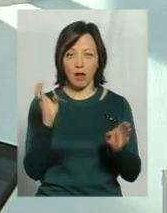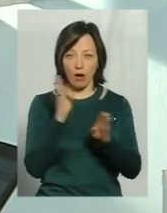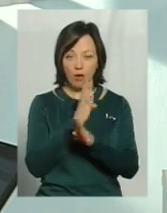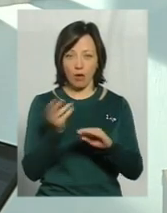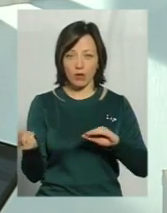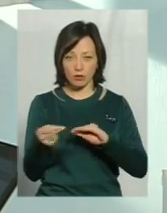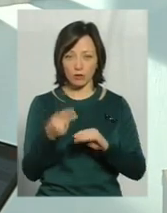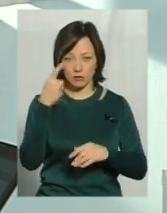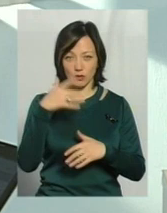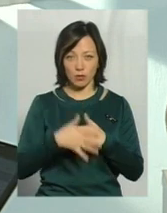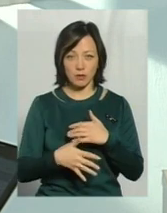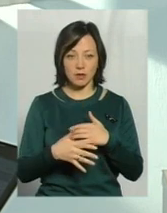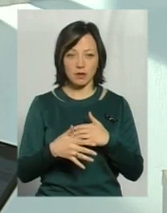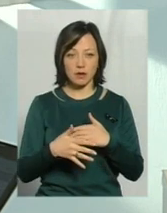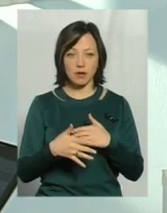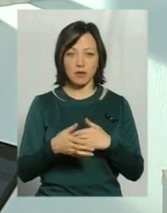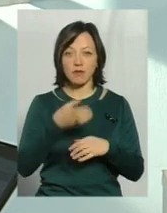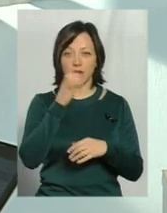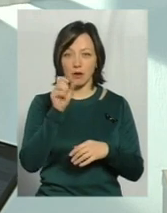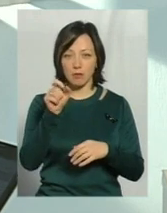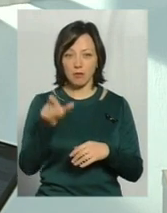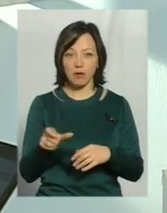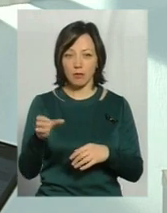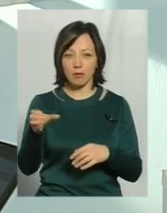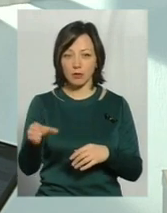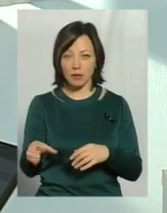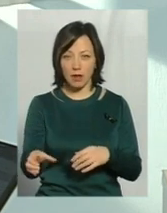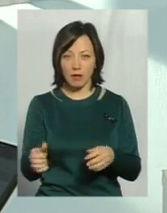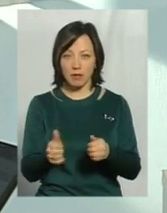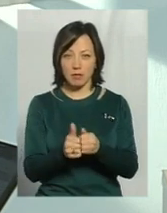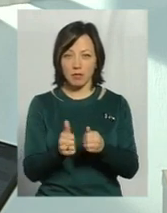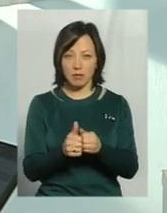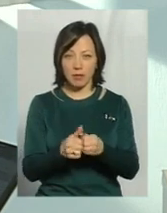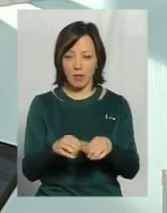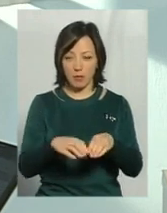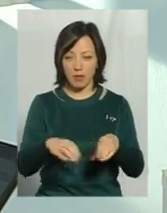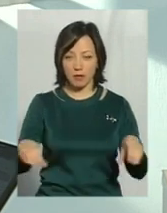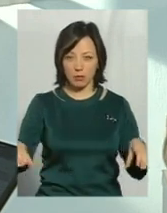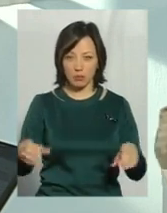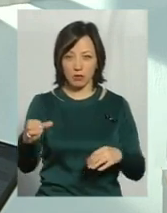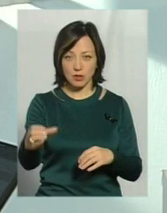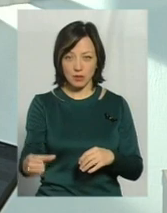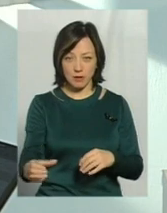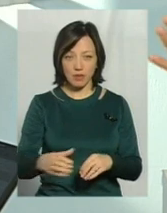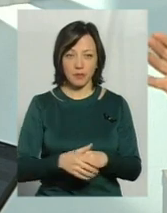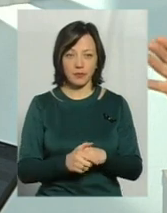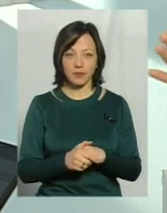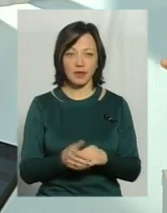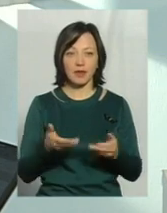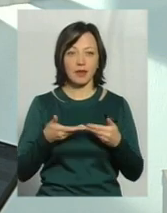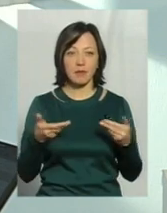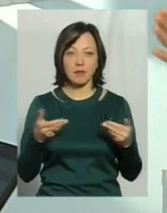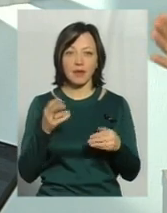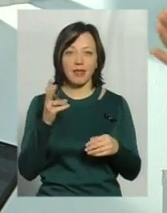екологічну свідомість, випив пиво і поставив скраєчку на бордюрчик. Так? Тобто, ми не